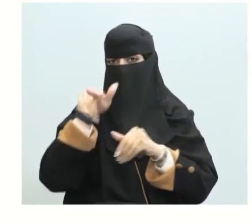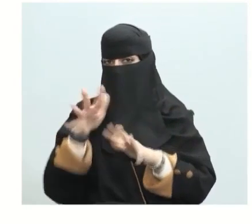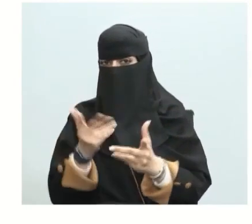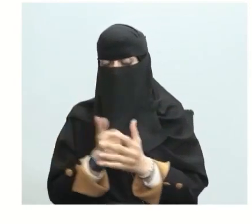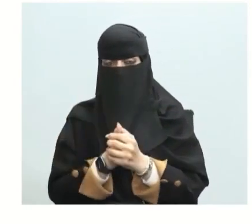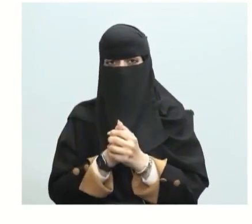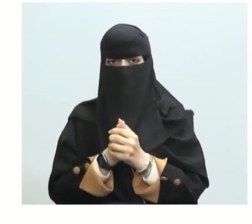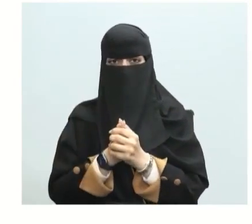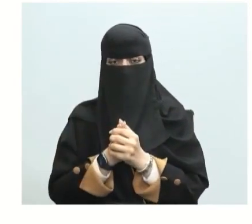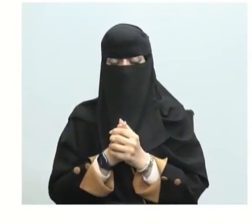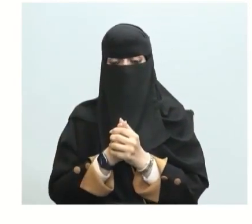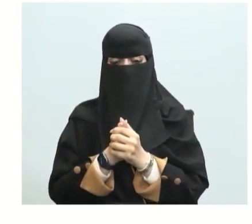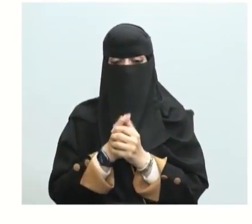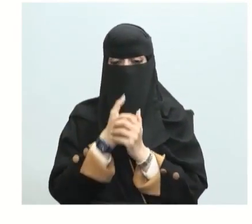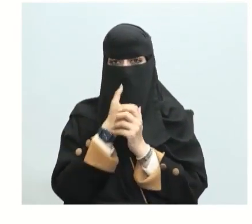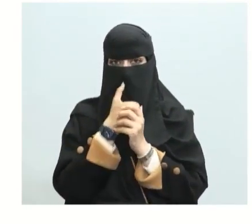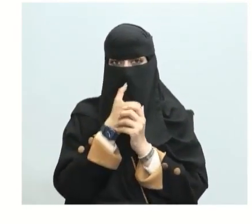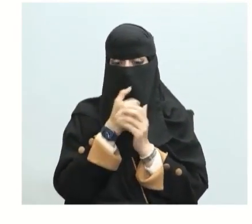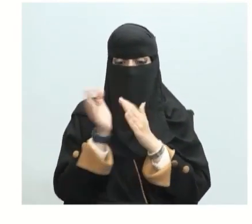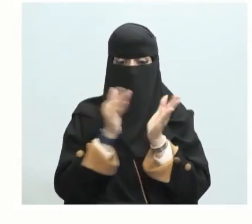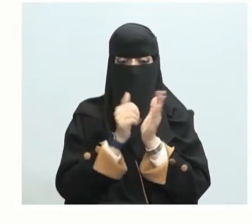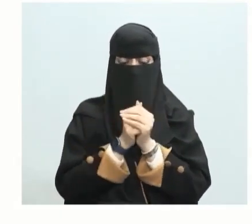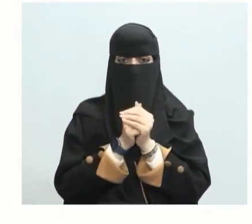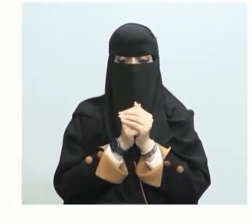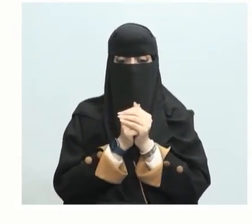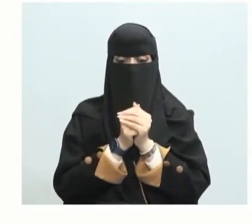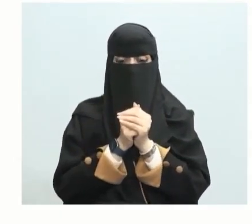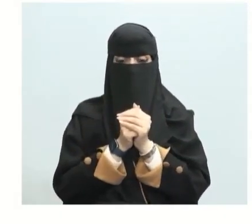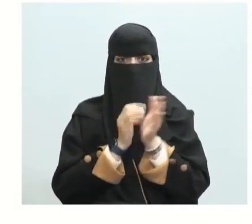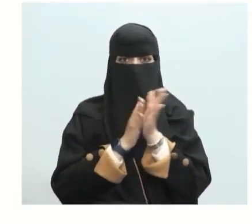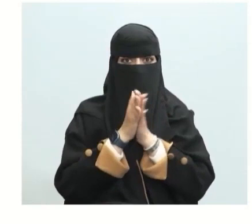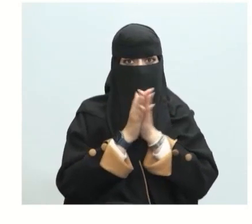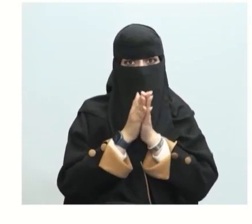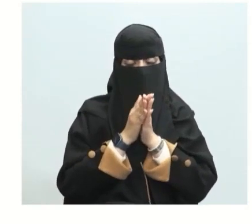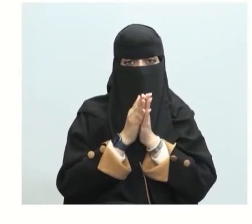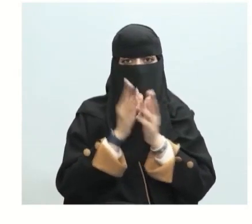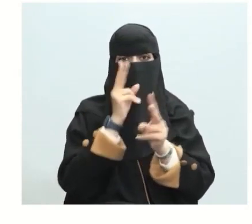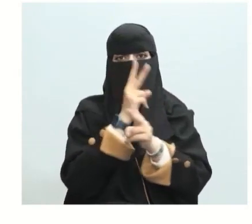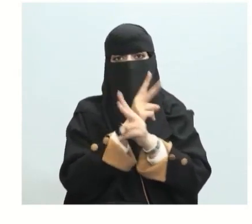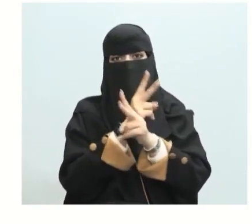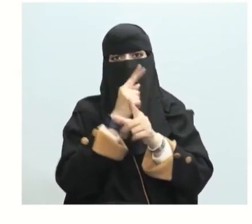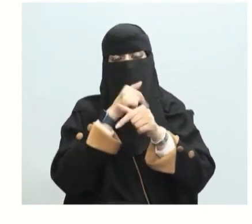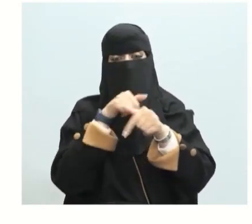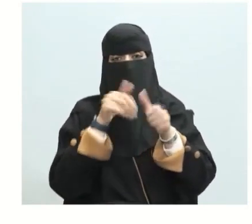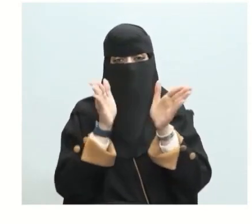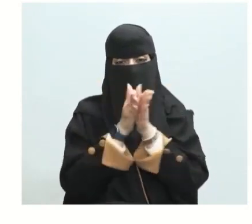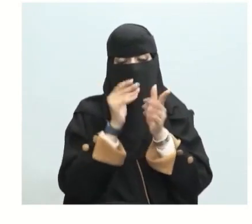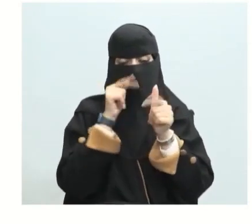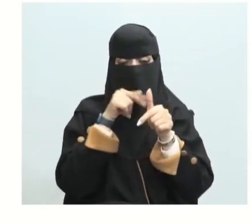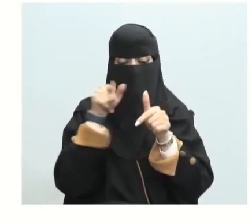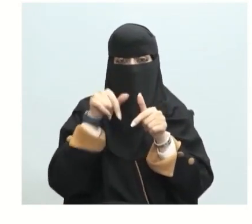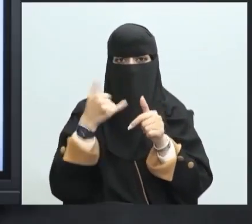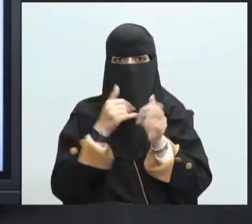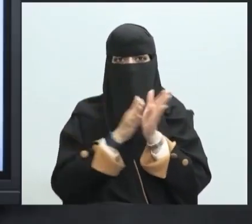لهم جميل هنا اذا كان مستمع عدد من كبار المستثمرين نقول مثلا الاهتمام بالمشروعات الصغيره هذا الموضوع يناسبهم